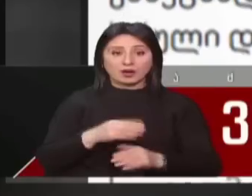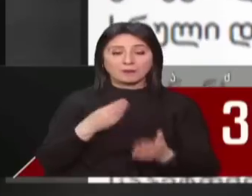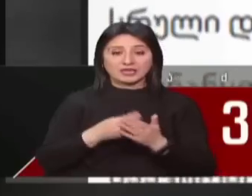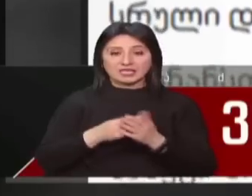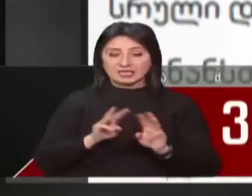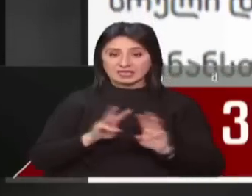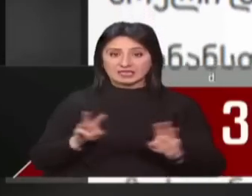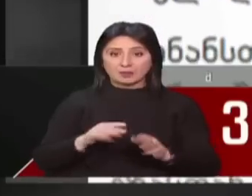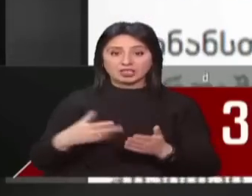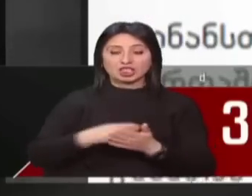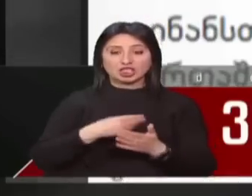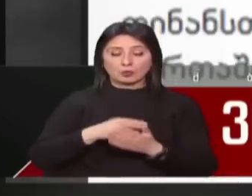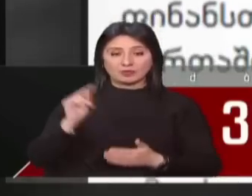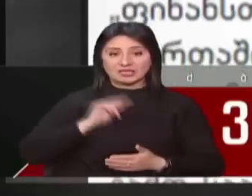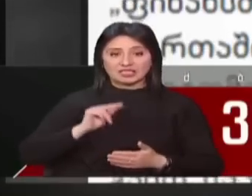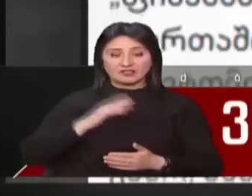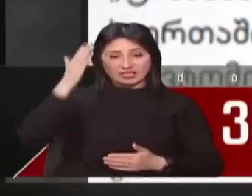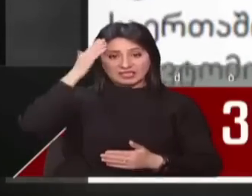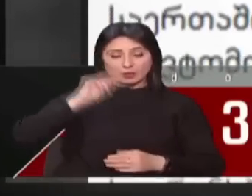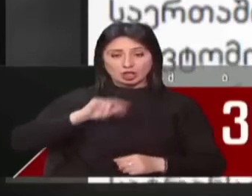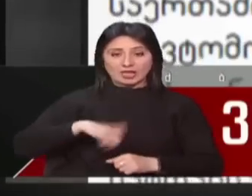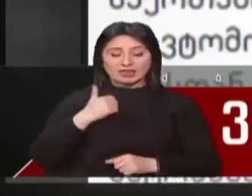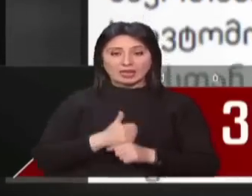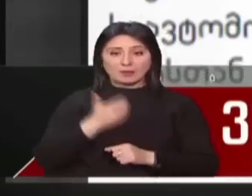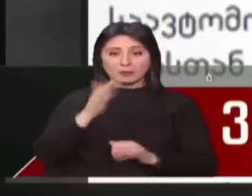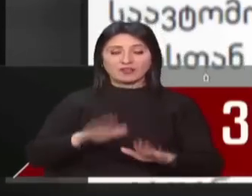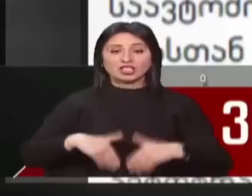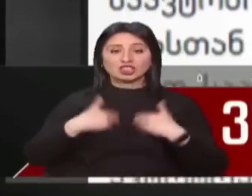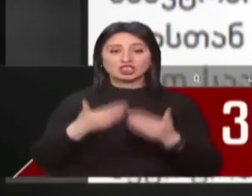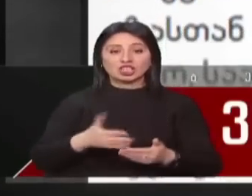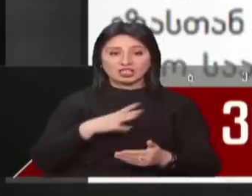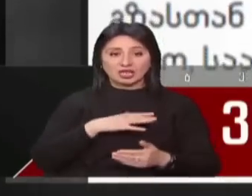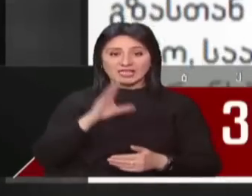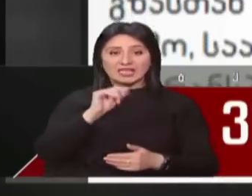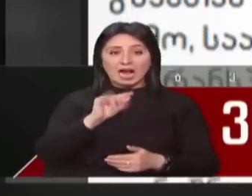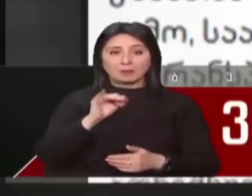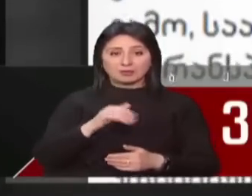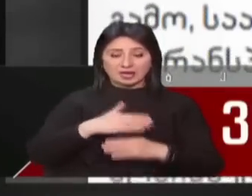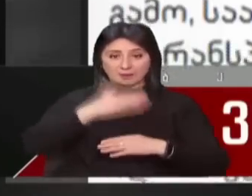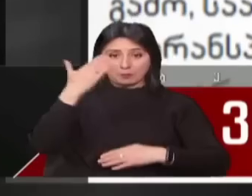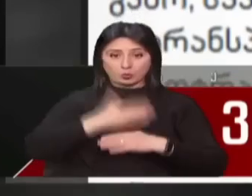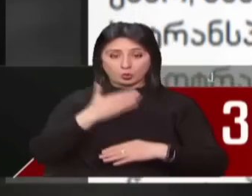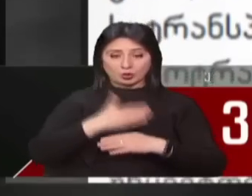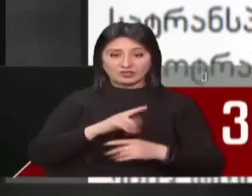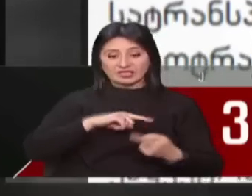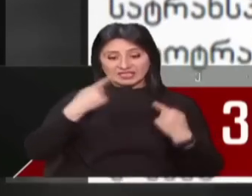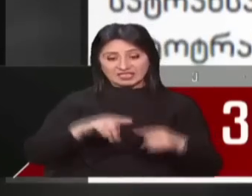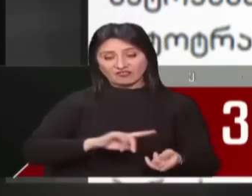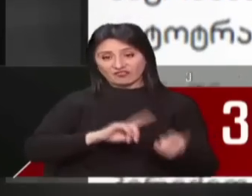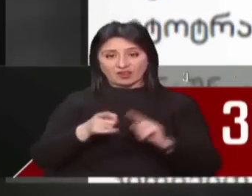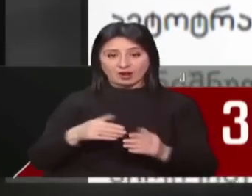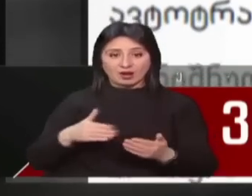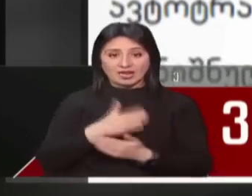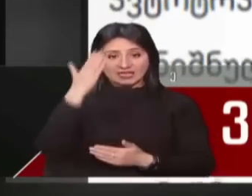ფინანსთა სამინისტროს შემოსავლების სამსახურის საბაჟო დეპარტამენტის მიერ შეთავაზებულ იქნა სარფის საბაჟო გამშვები პუნქტის ალტერნატიული